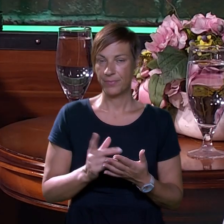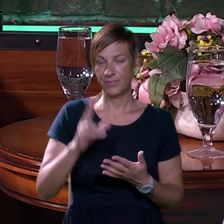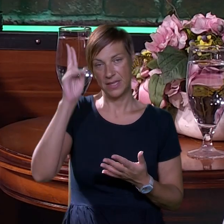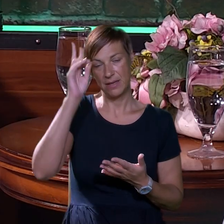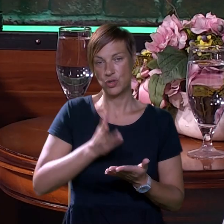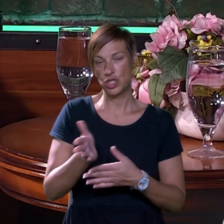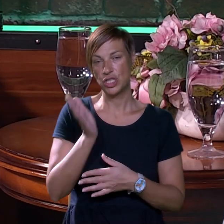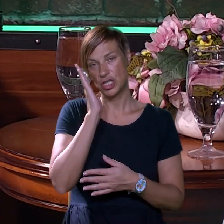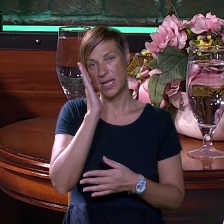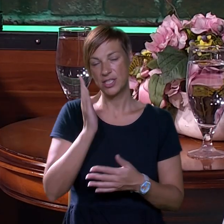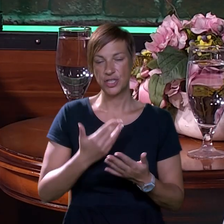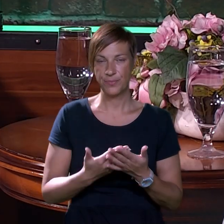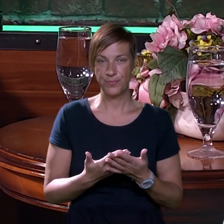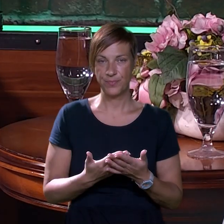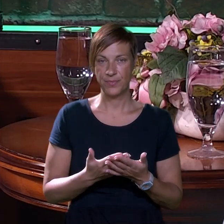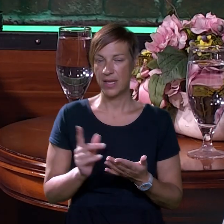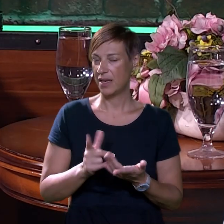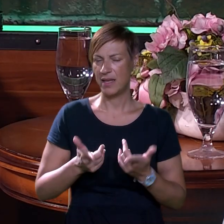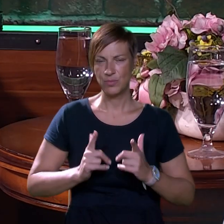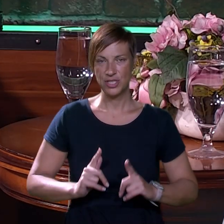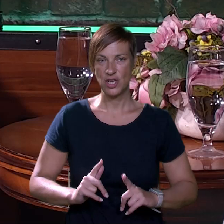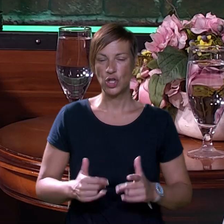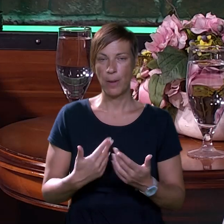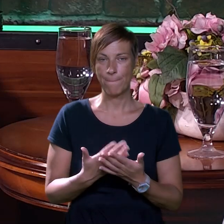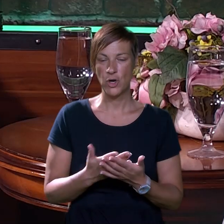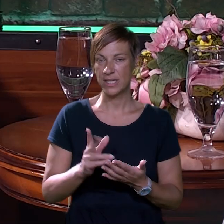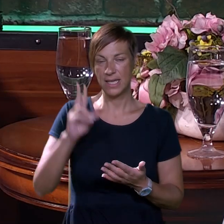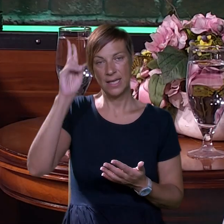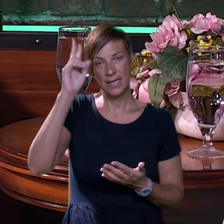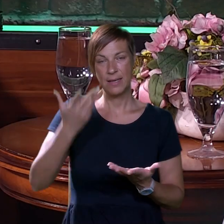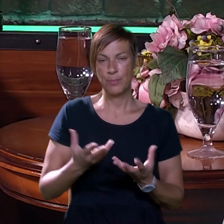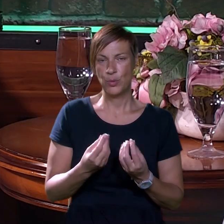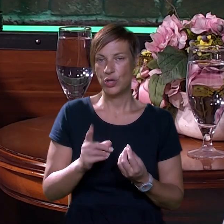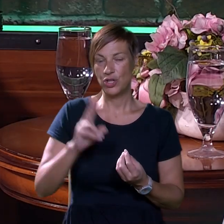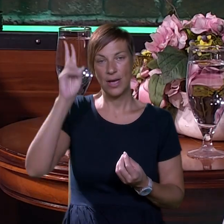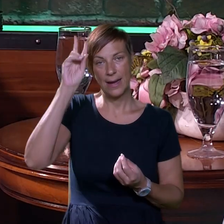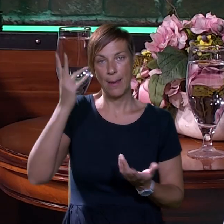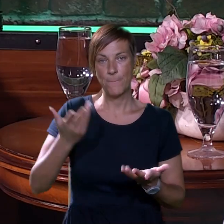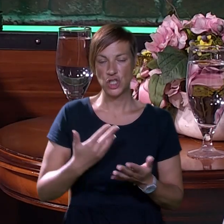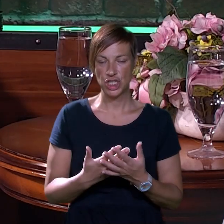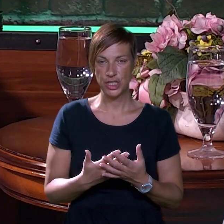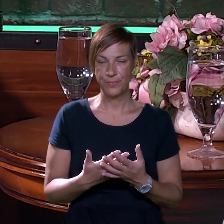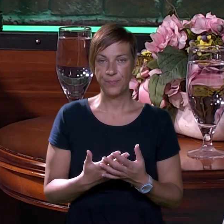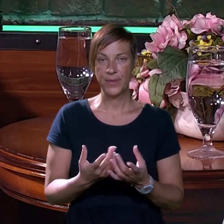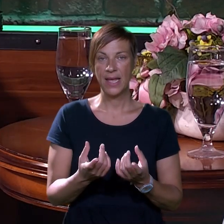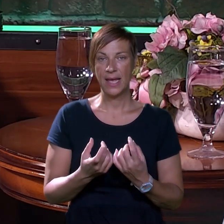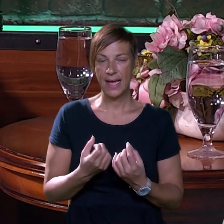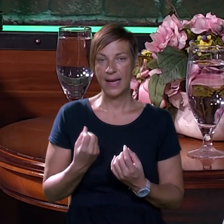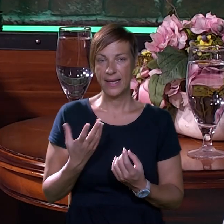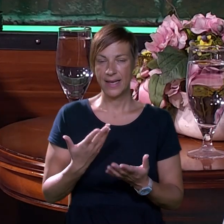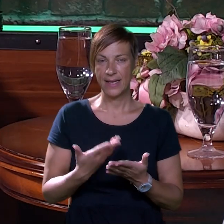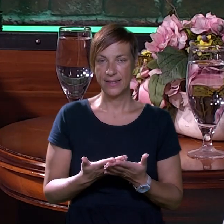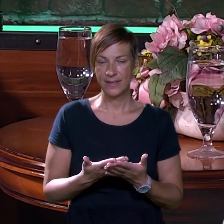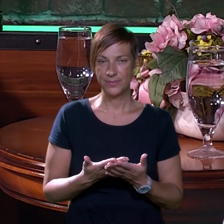ne možeš ići leć. Ne možeš se odmoriti, ne možeš, puno toga ne možeš. Ali